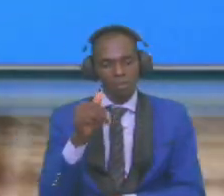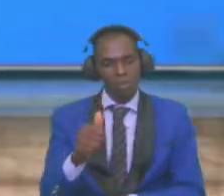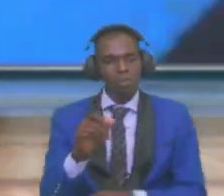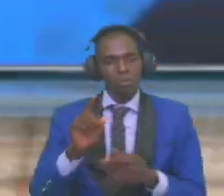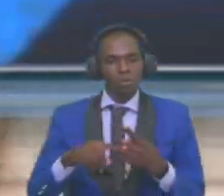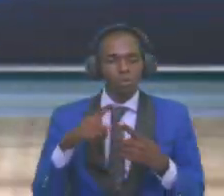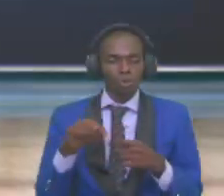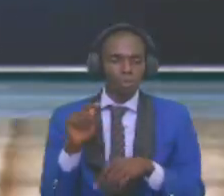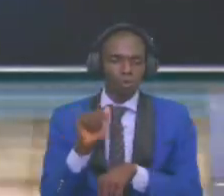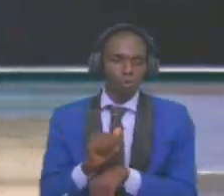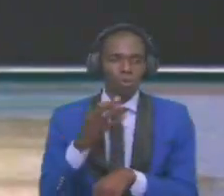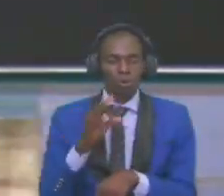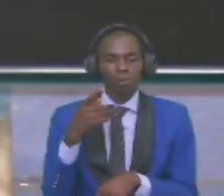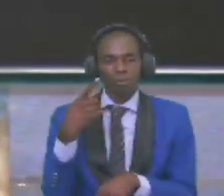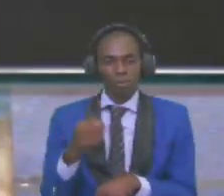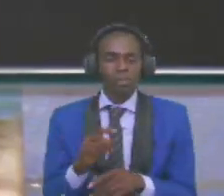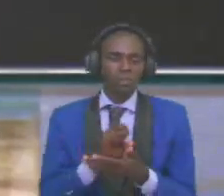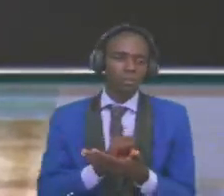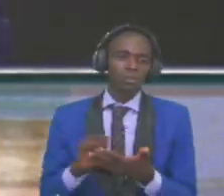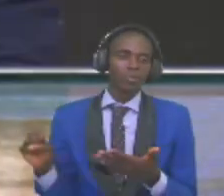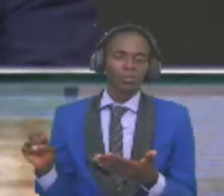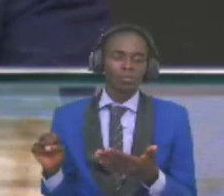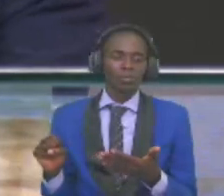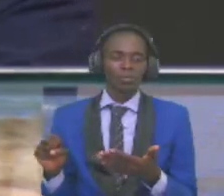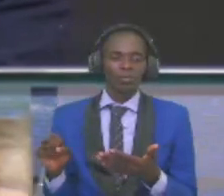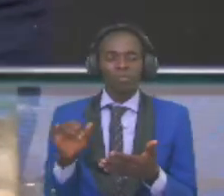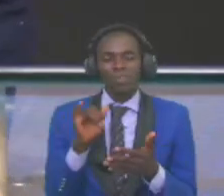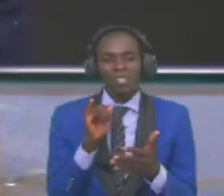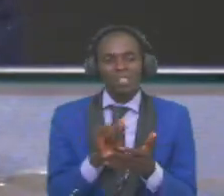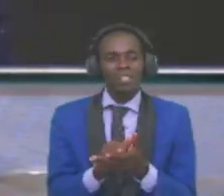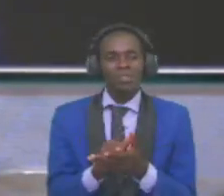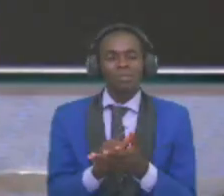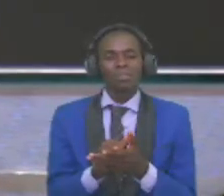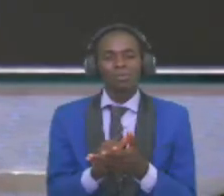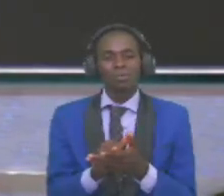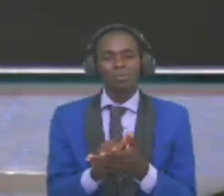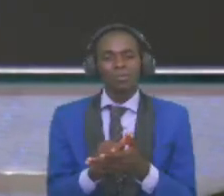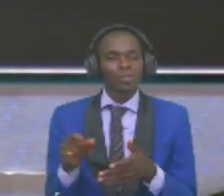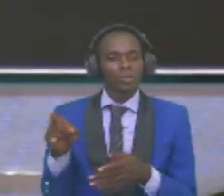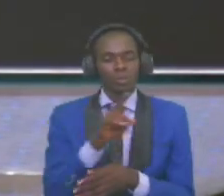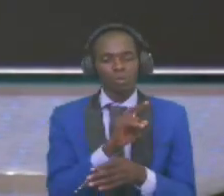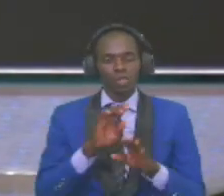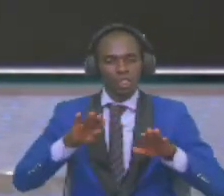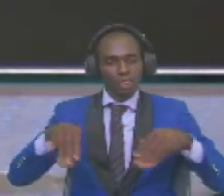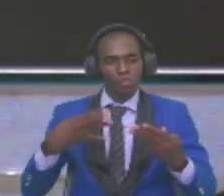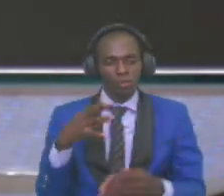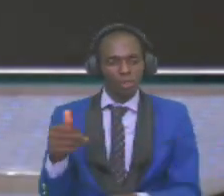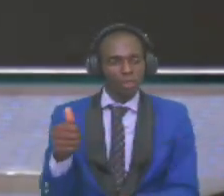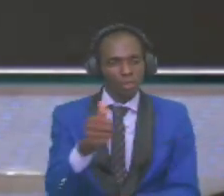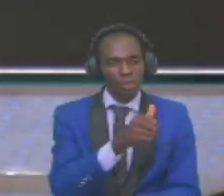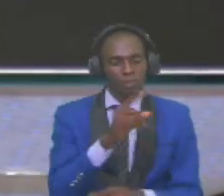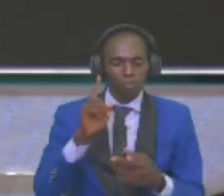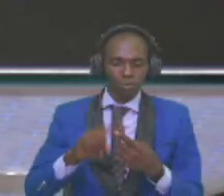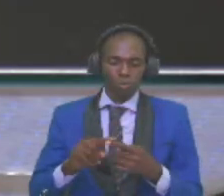service des saints que vous êtes est dévoué à gagner les